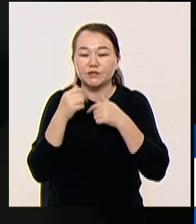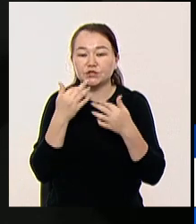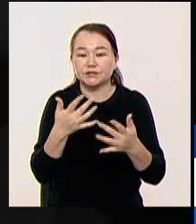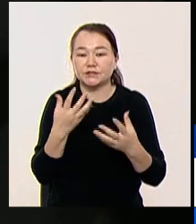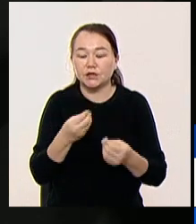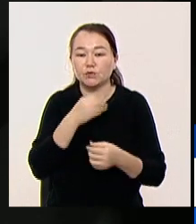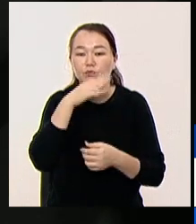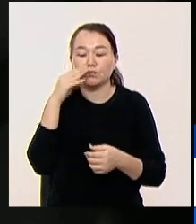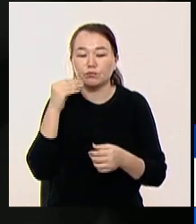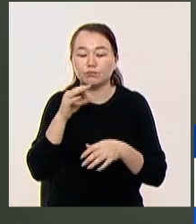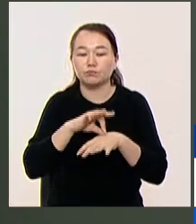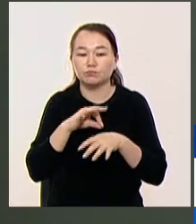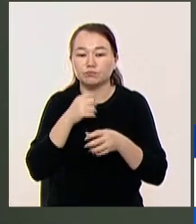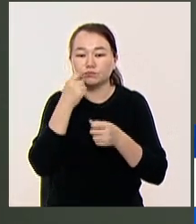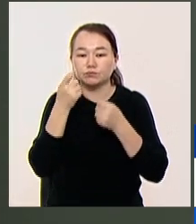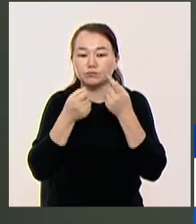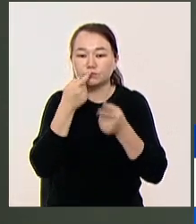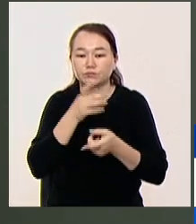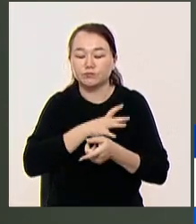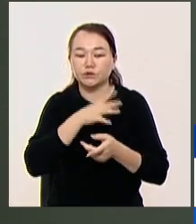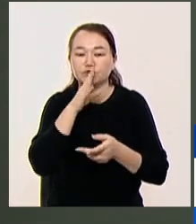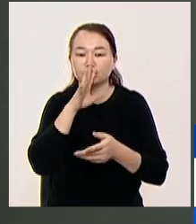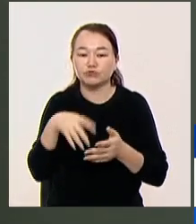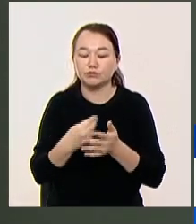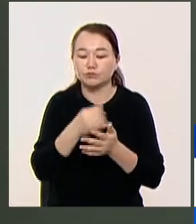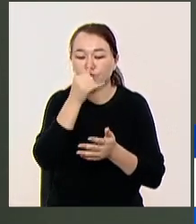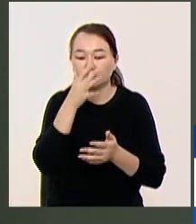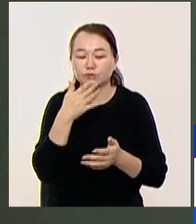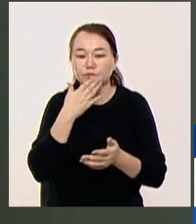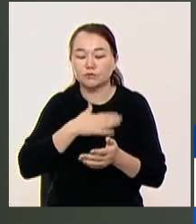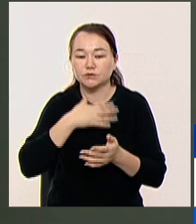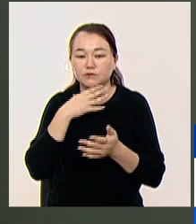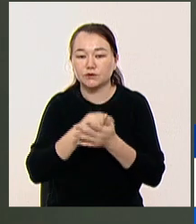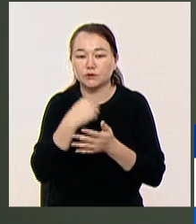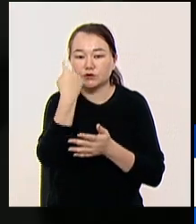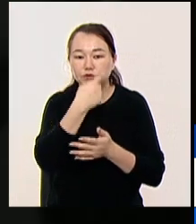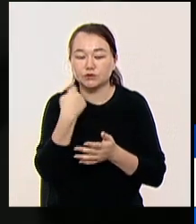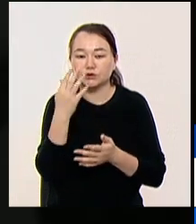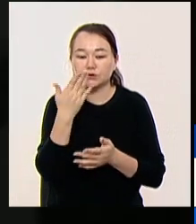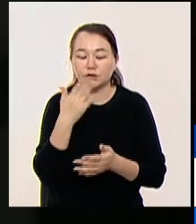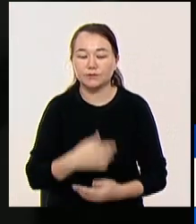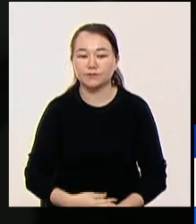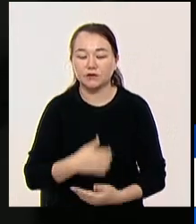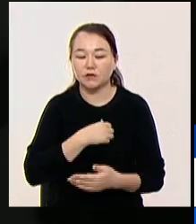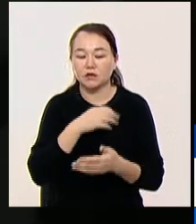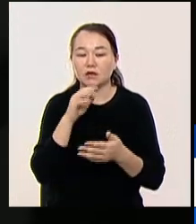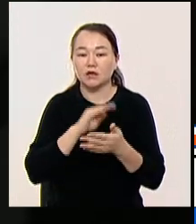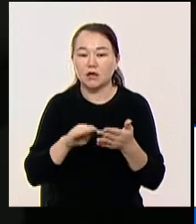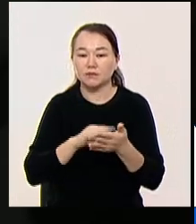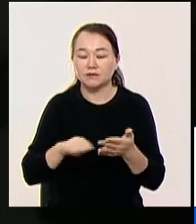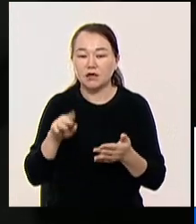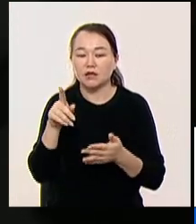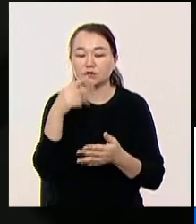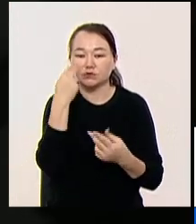дней на губах вздулись болезненные шишки. Девушка до сих пор не может полюбить свое отражение в зеркале. Я написала косметологу.